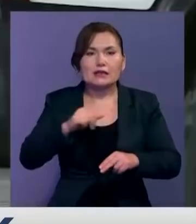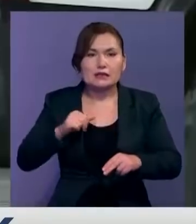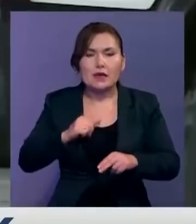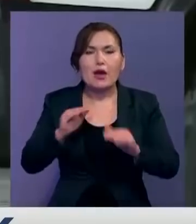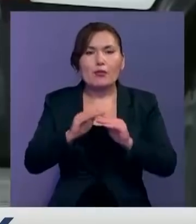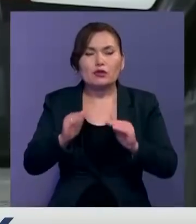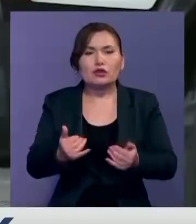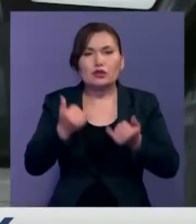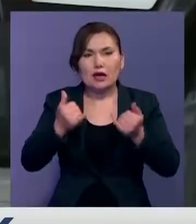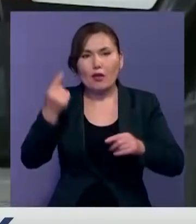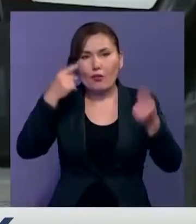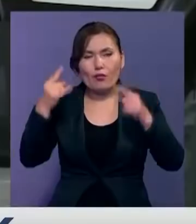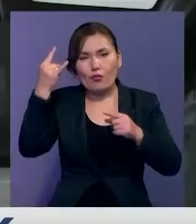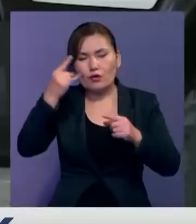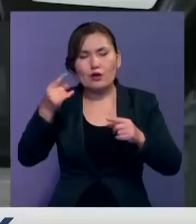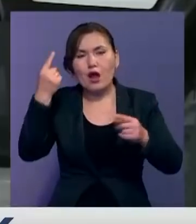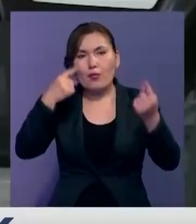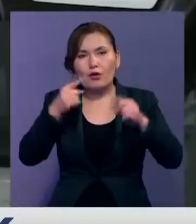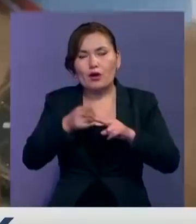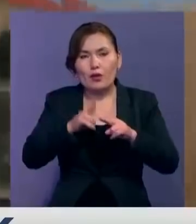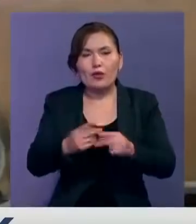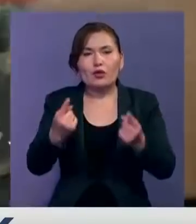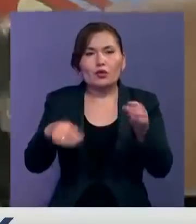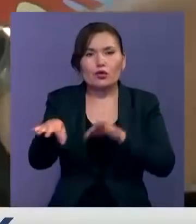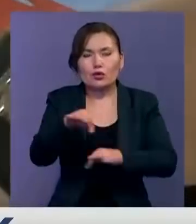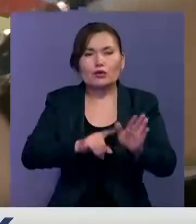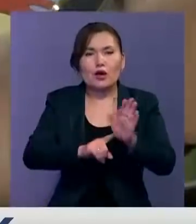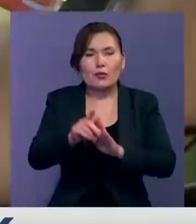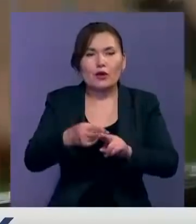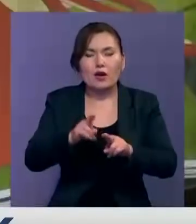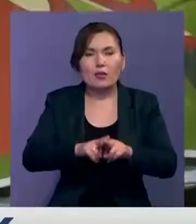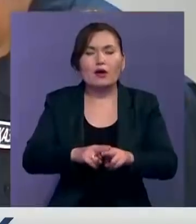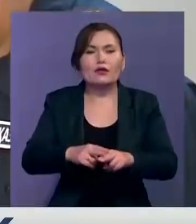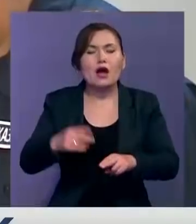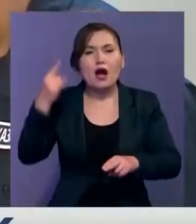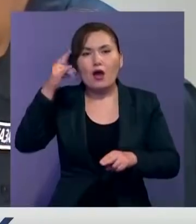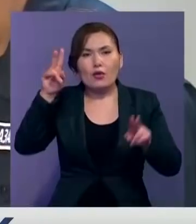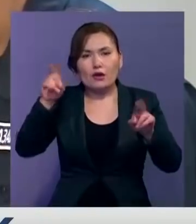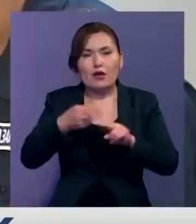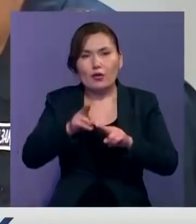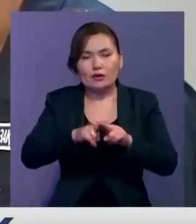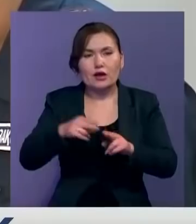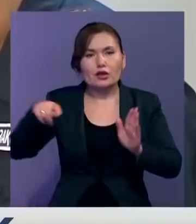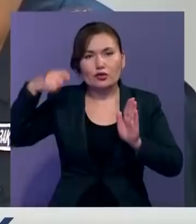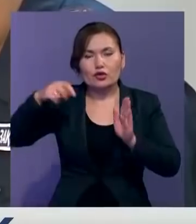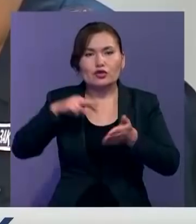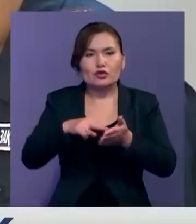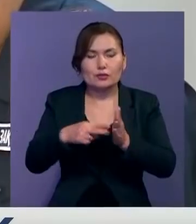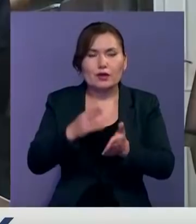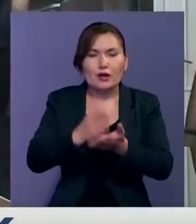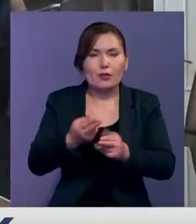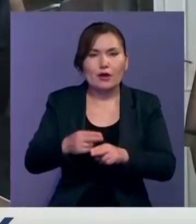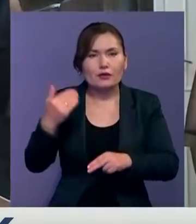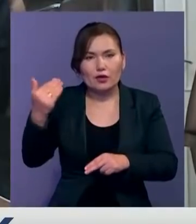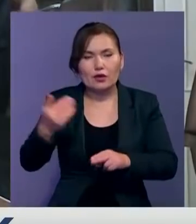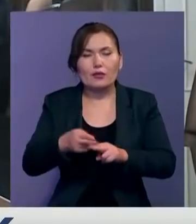көрді. Кейін тақырып ауқымы кеңейіп, өзекті жобаға айналды. Бебеу деп аталатын туындыны автор биыл мультфильм етіп шығаруды жоспарлапты. Еркебұланның